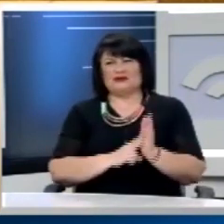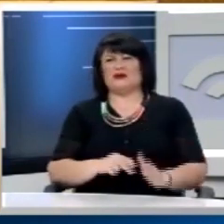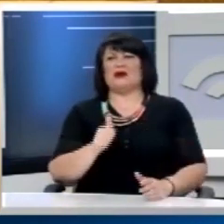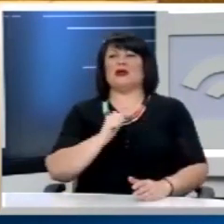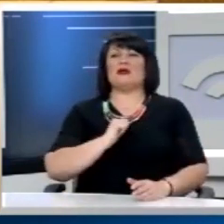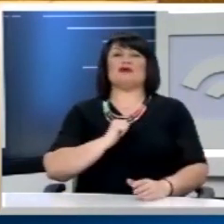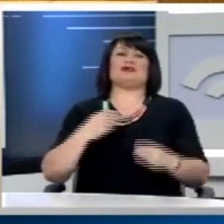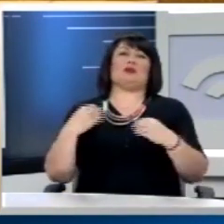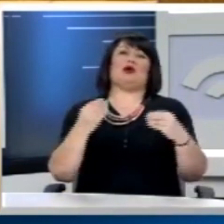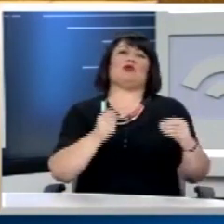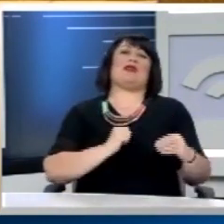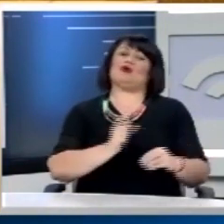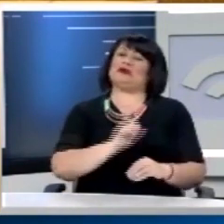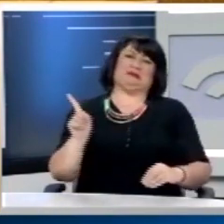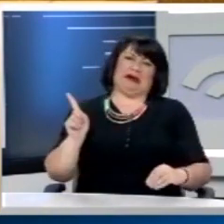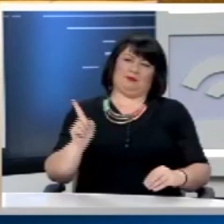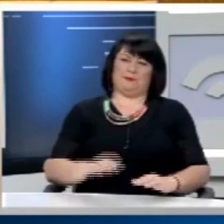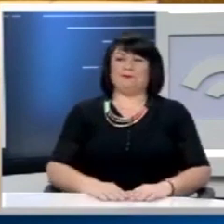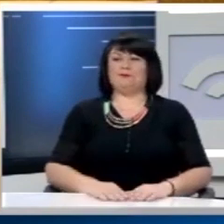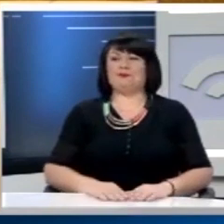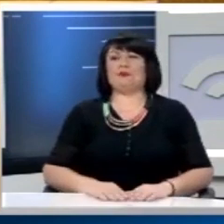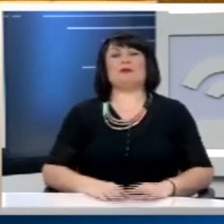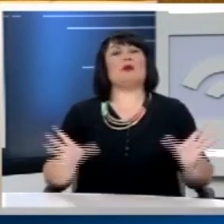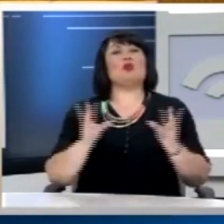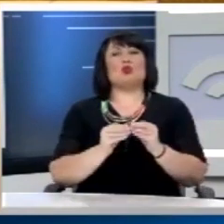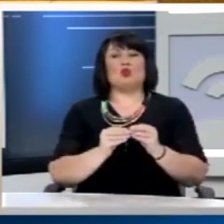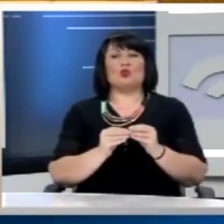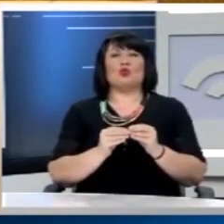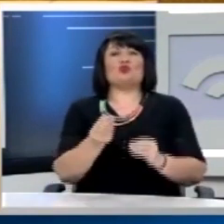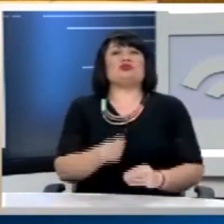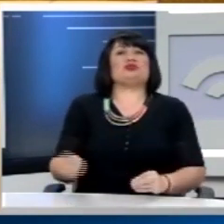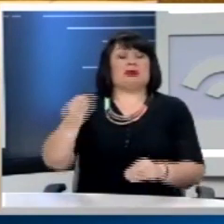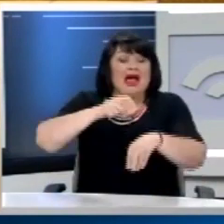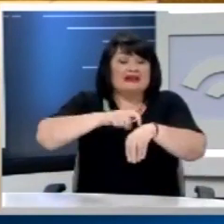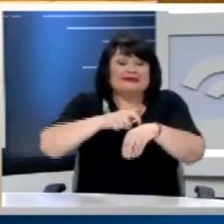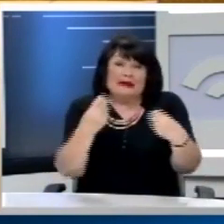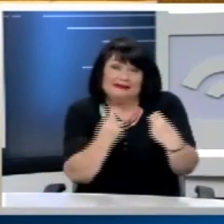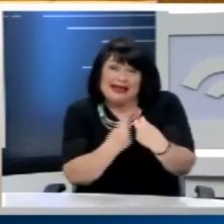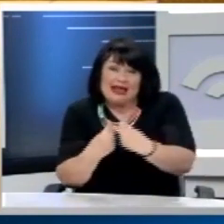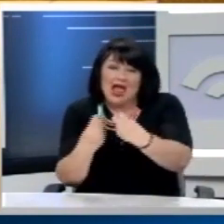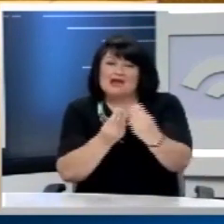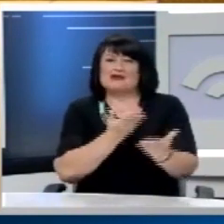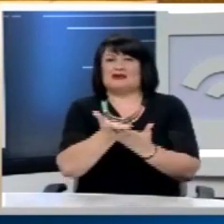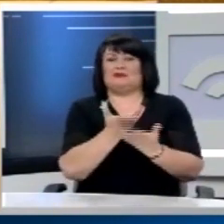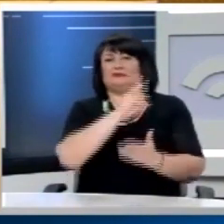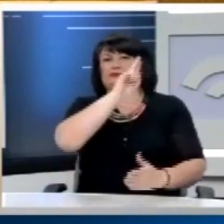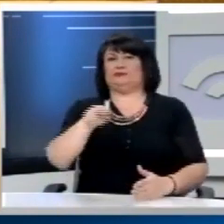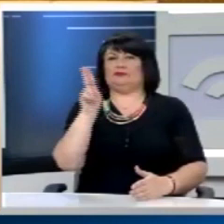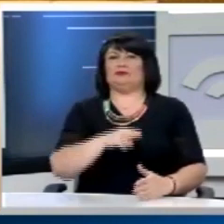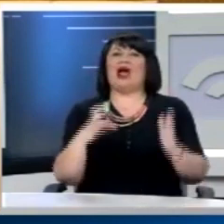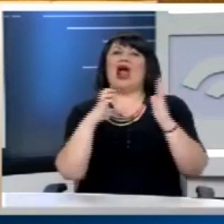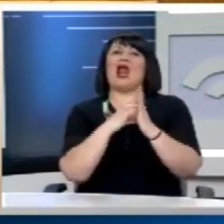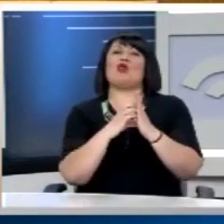ιδιοκτησίας τους σε ιδιώτες. Αφορούν επίσης υπερώρημα αιτήματα, όπως η πλήρης κατάργηση του